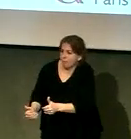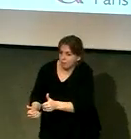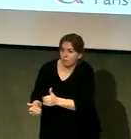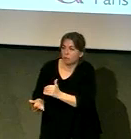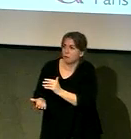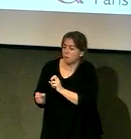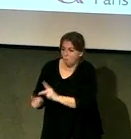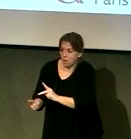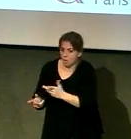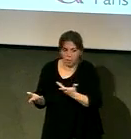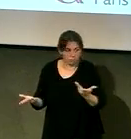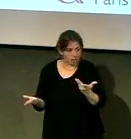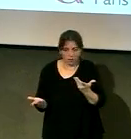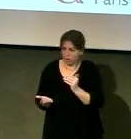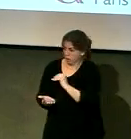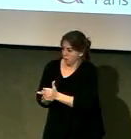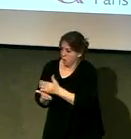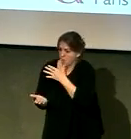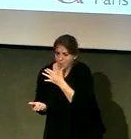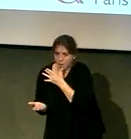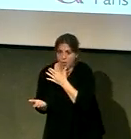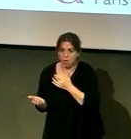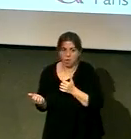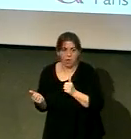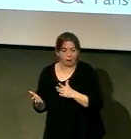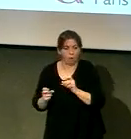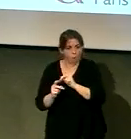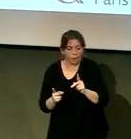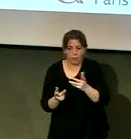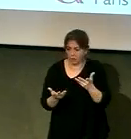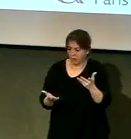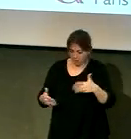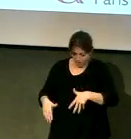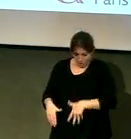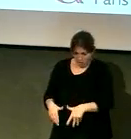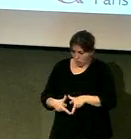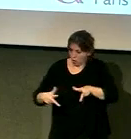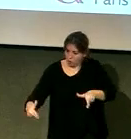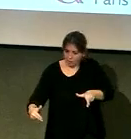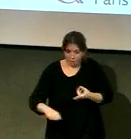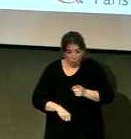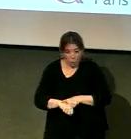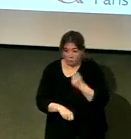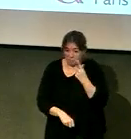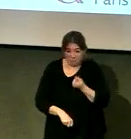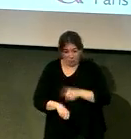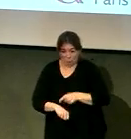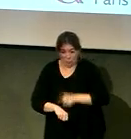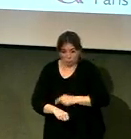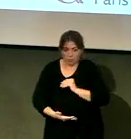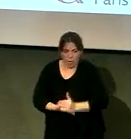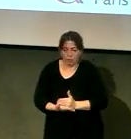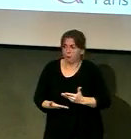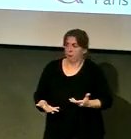vivre sans les produits, c'est impossible. Donc déjà, elle se rencontre avec cette temporalité qu'elle doit arrêter tout de suite. Et en même